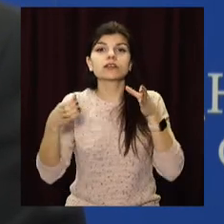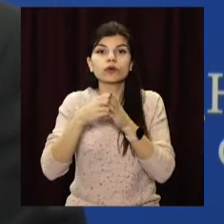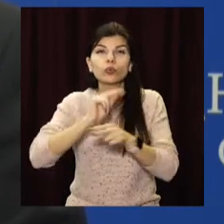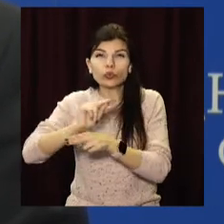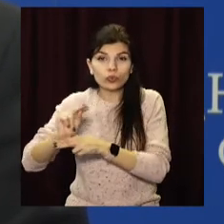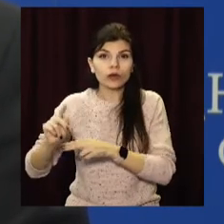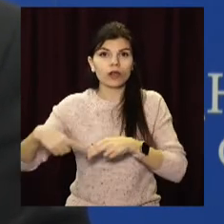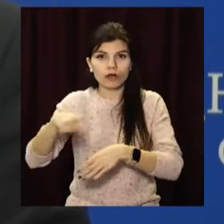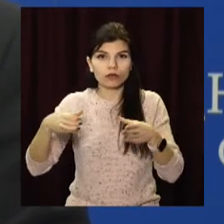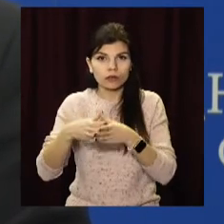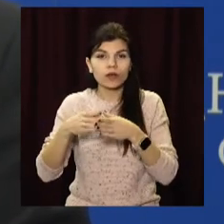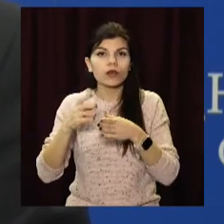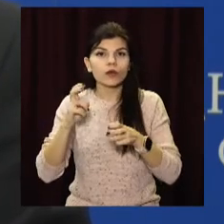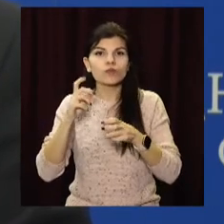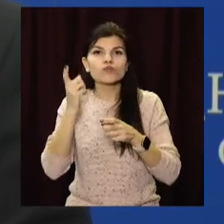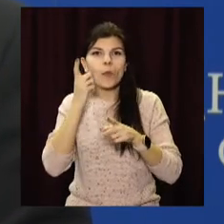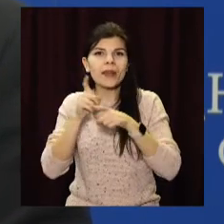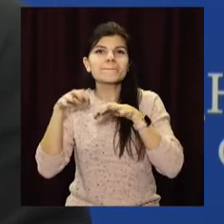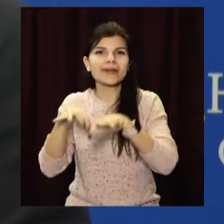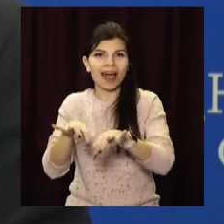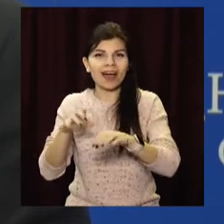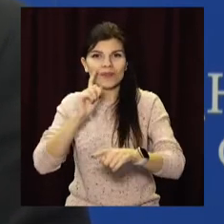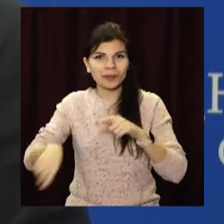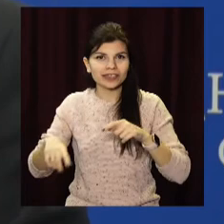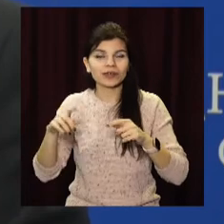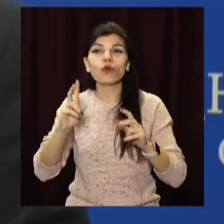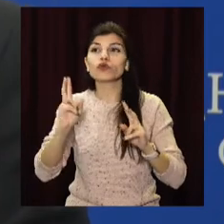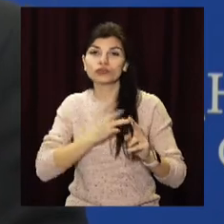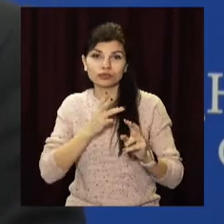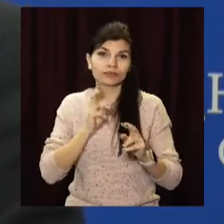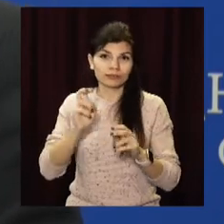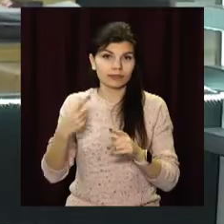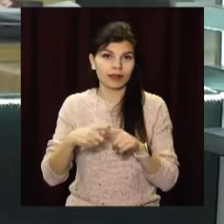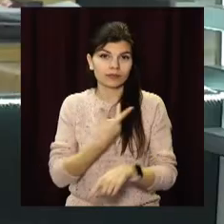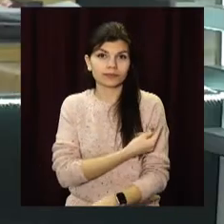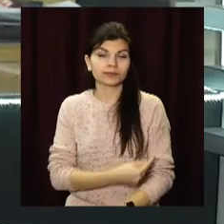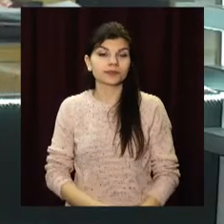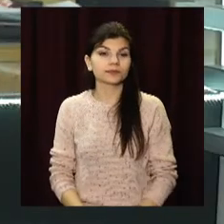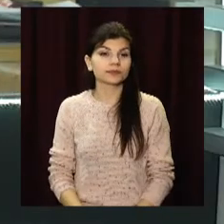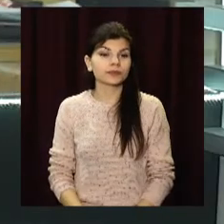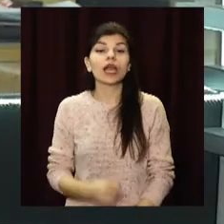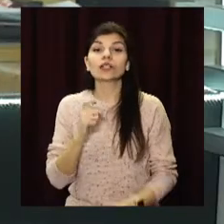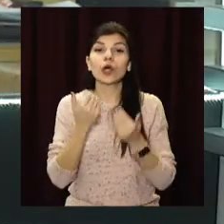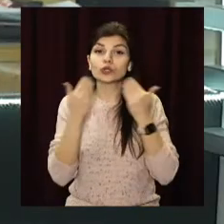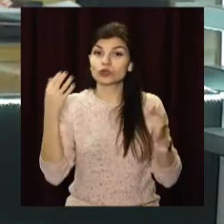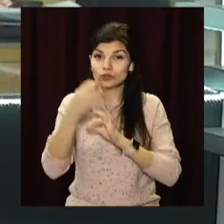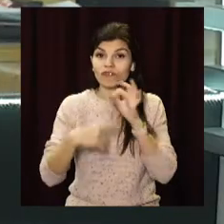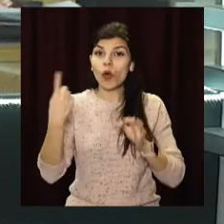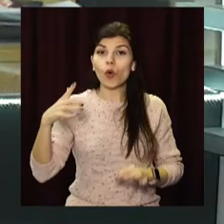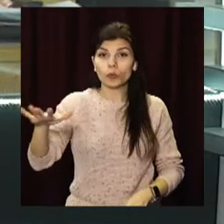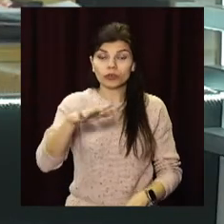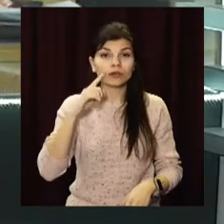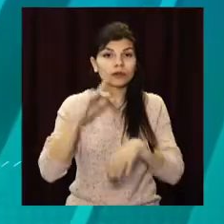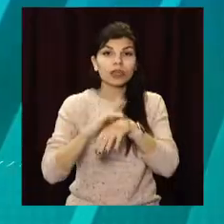бригад з вакцинування цією вакциною. За останню добу в області